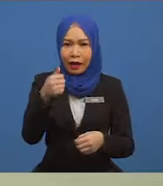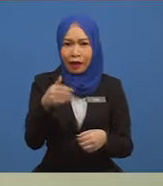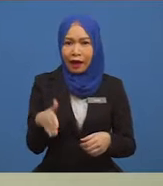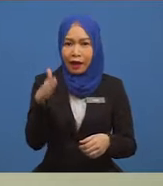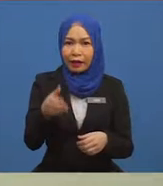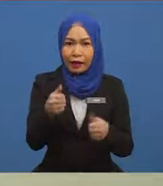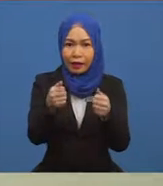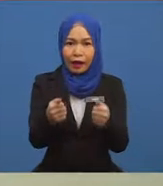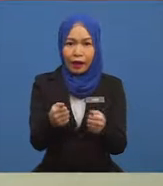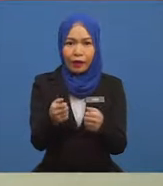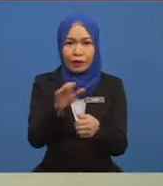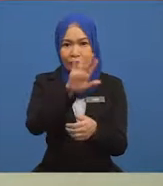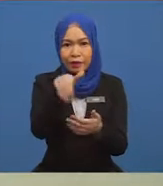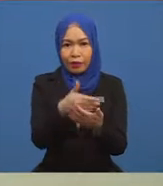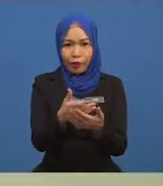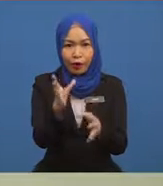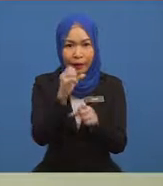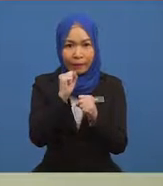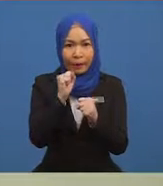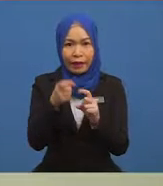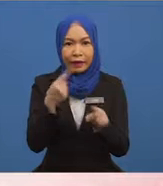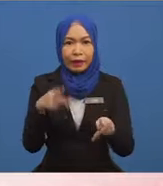melalui proses tersebut.